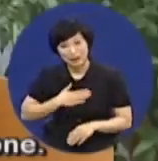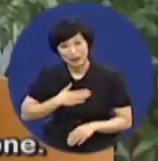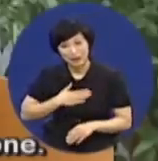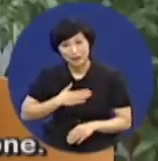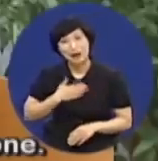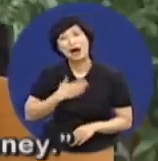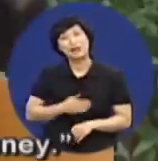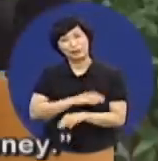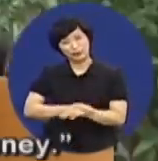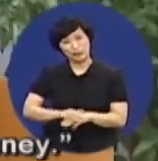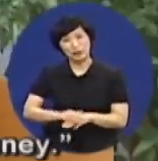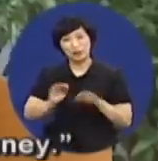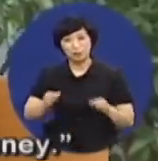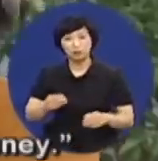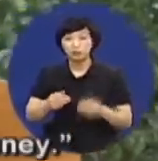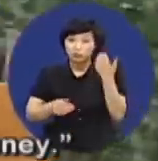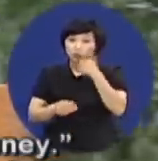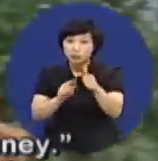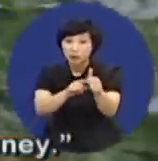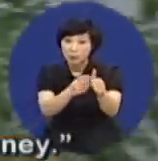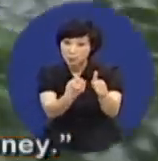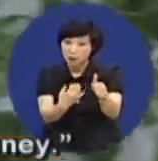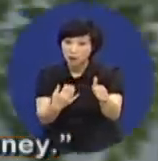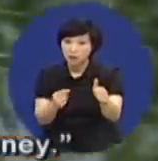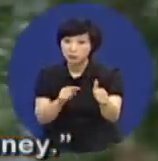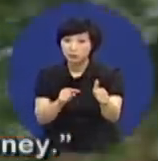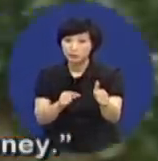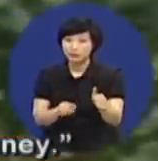。またある人は、